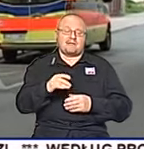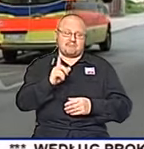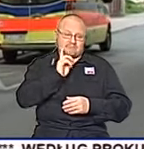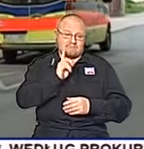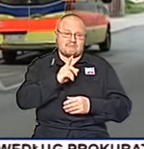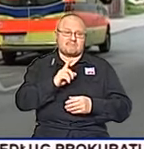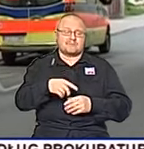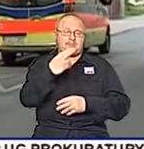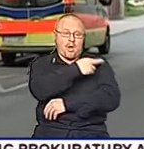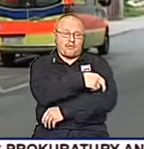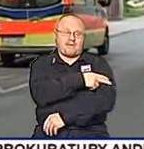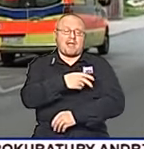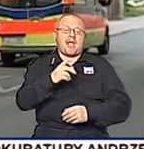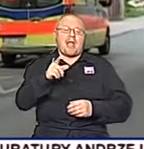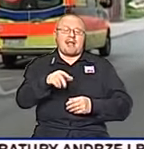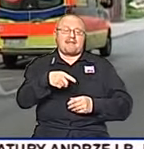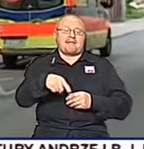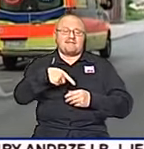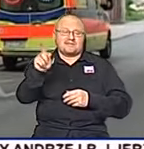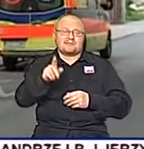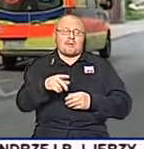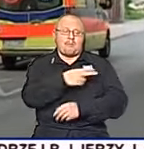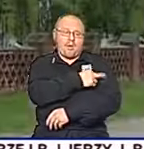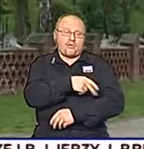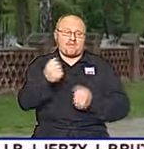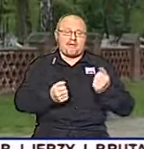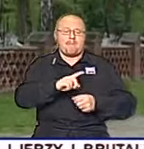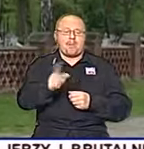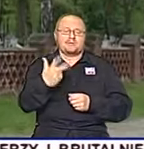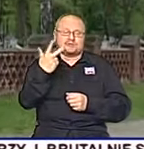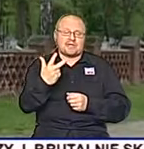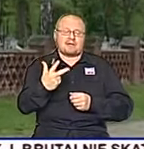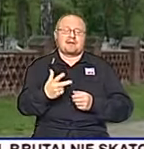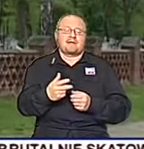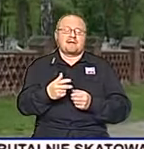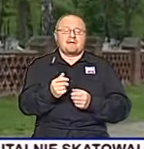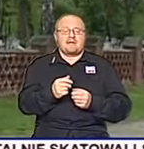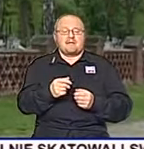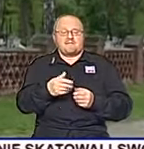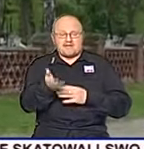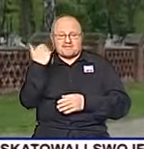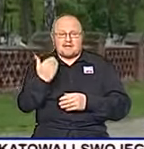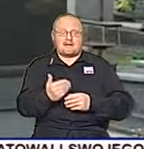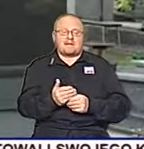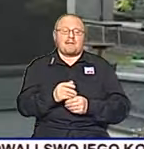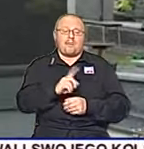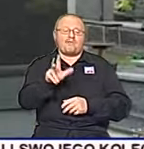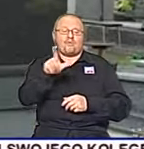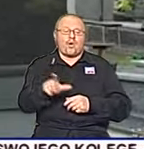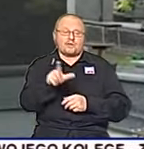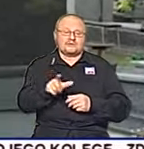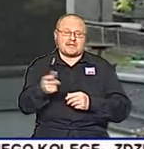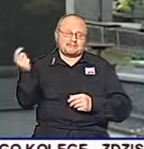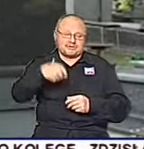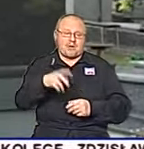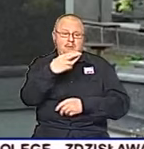jednak wysłał karetkę ratunkową dopiero po 3. telefonie. Ambulans dojechał po prawie 2 godzinach od pierwszego wezwania. Lekarz stwierdził zgon